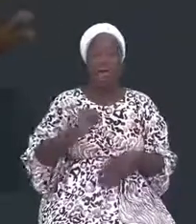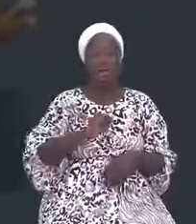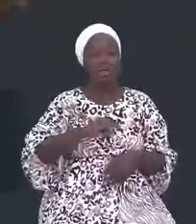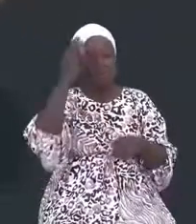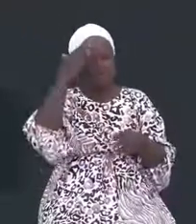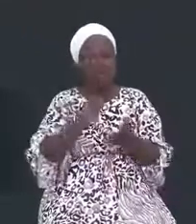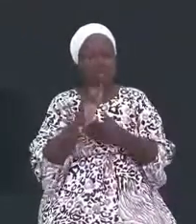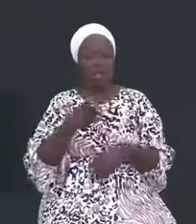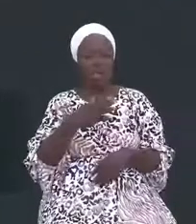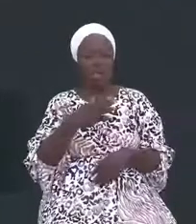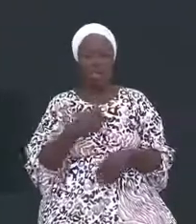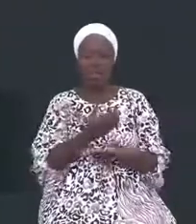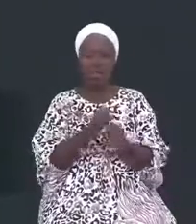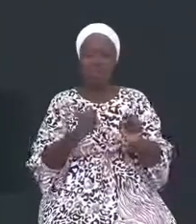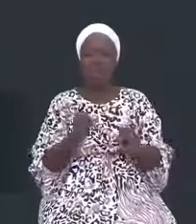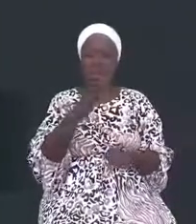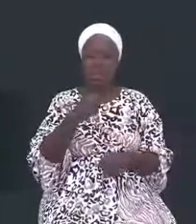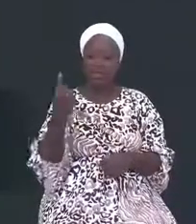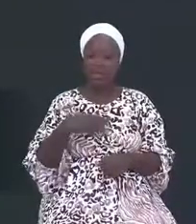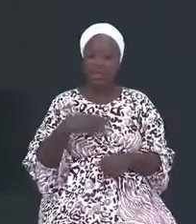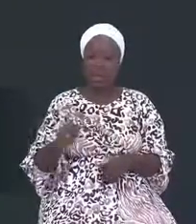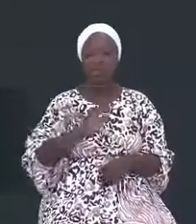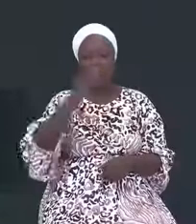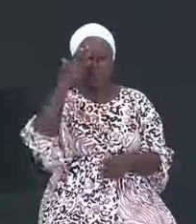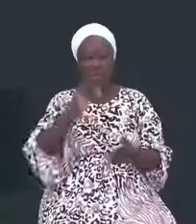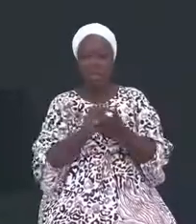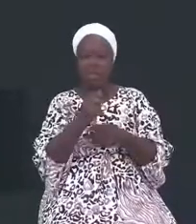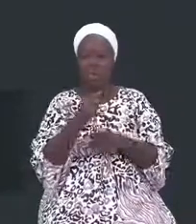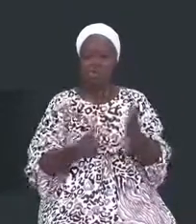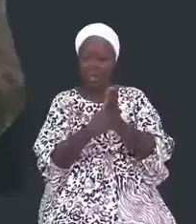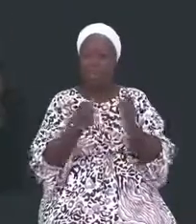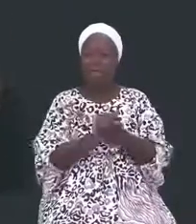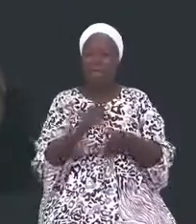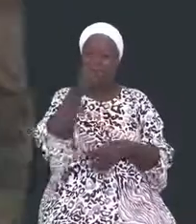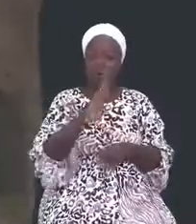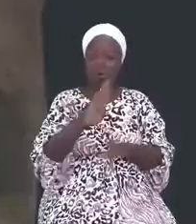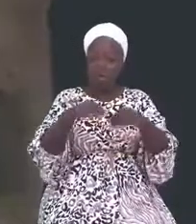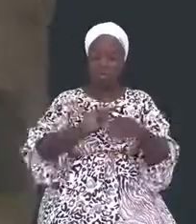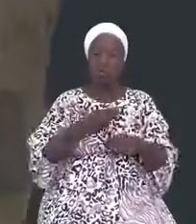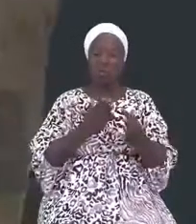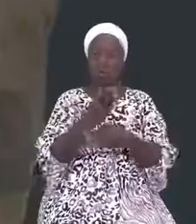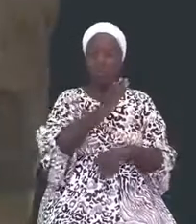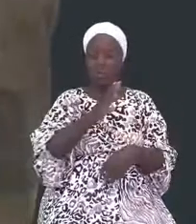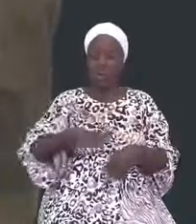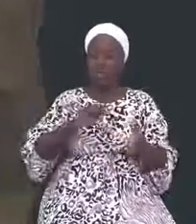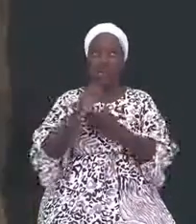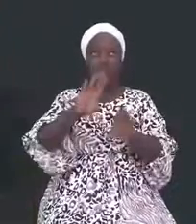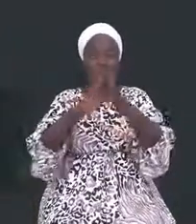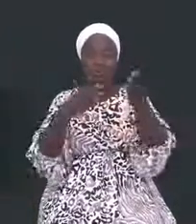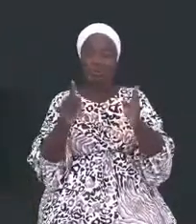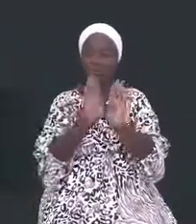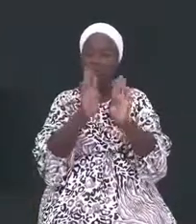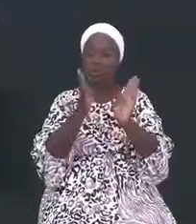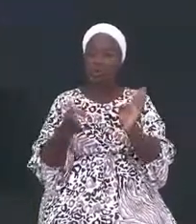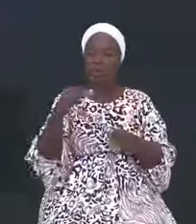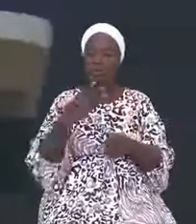a le salut. Il savait qu'il y a ce billet que Dieu nous donne à travers Christ, qui ouvrira la porte